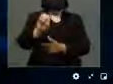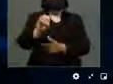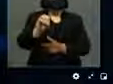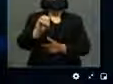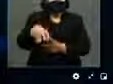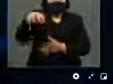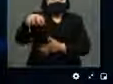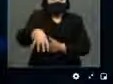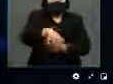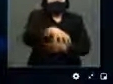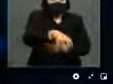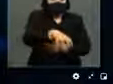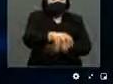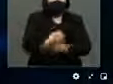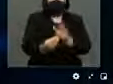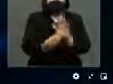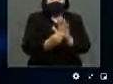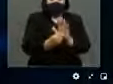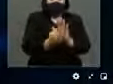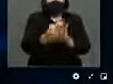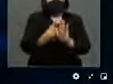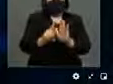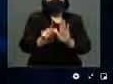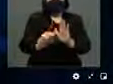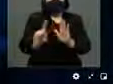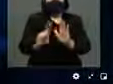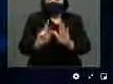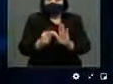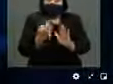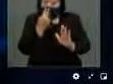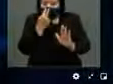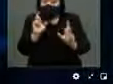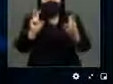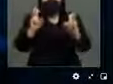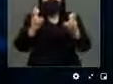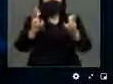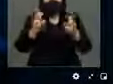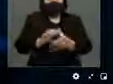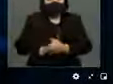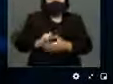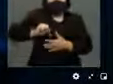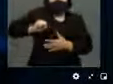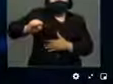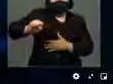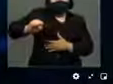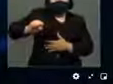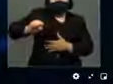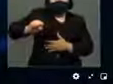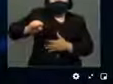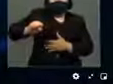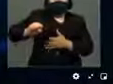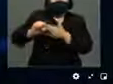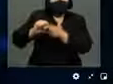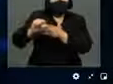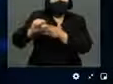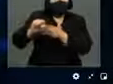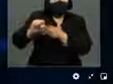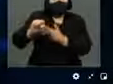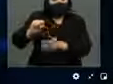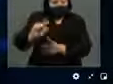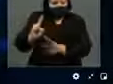นะครับที่ประชุมพยายามแยกภาพต่างๆนี้ออกมาขวาบนที่เป็น สีออกเป็นตัวเลเบลที่เป็น